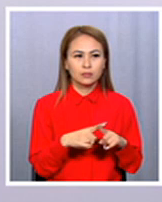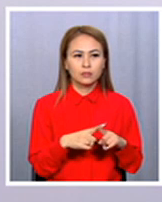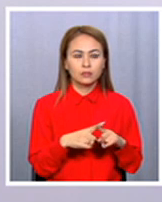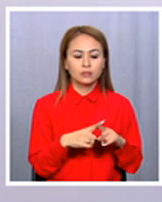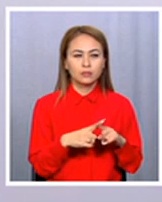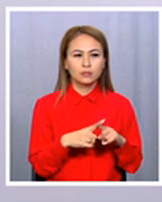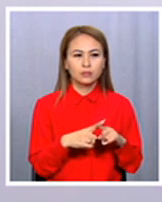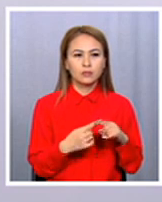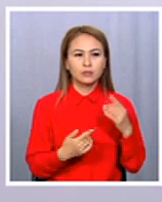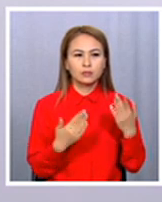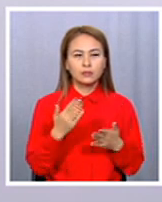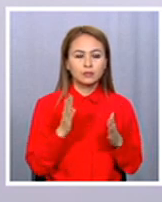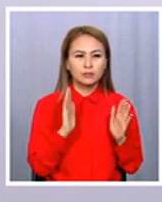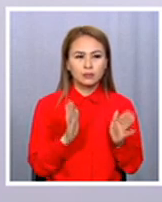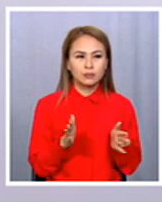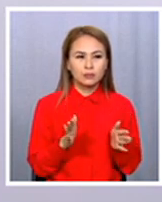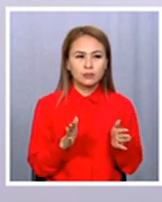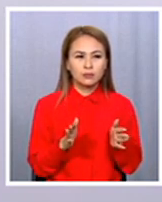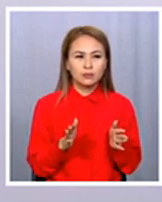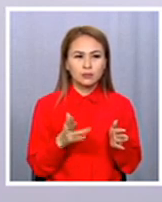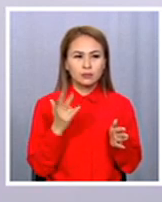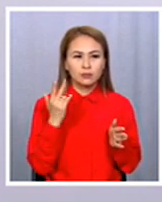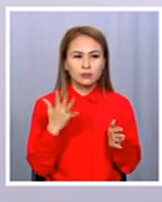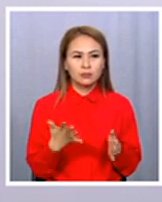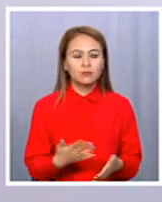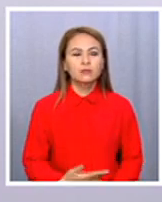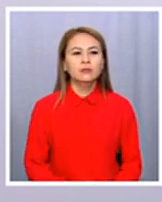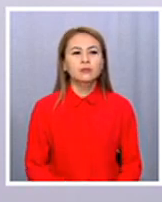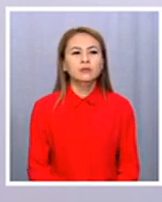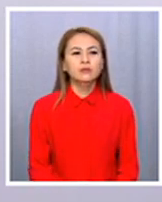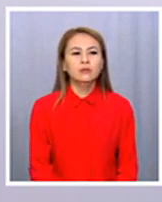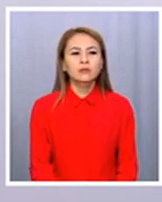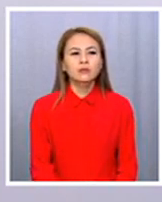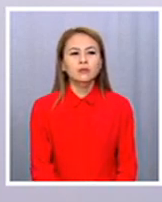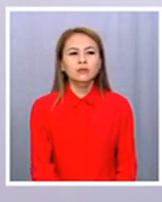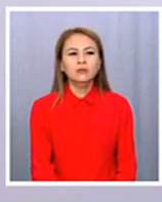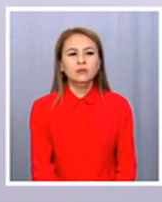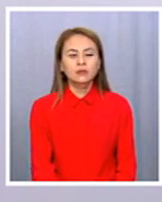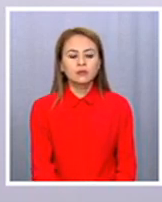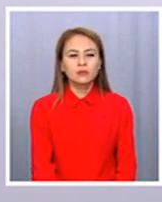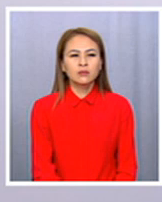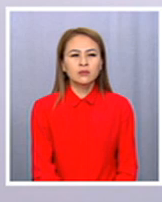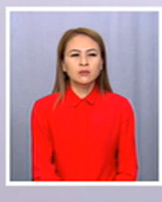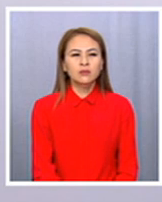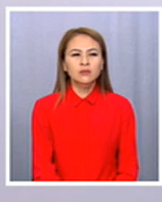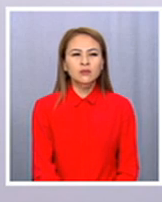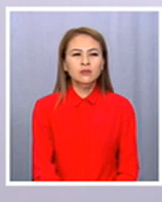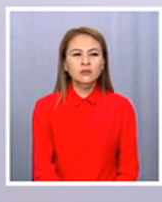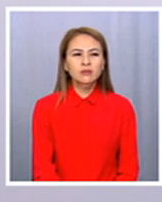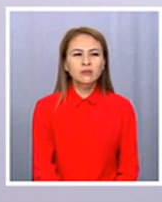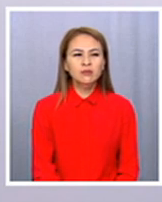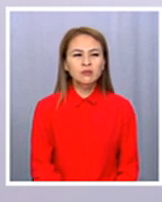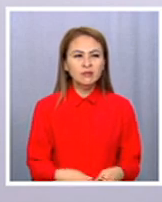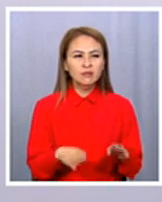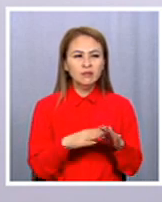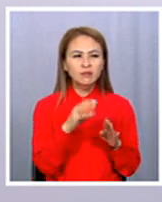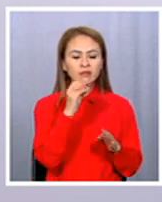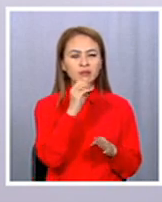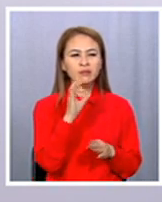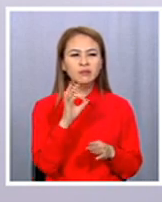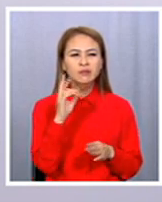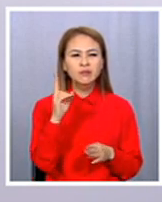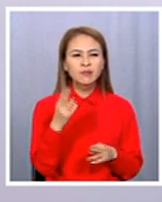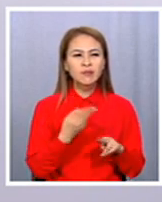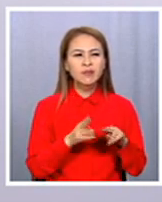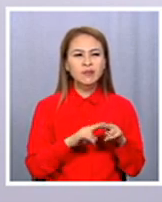болатын болса, x бізде 35 градусқа тең. KO-дың таптық. Енді EO-ка бұрышы. EO-ка